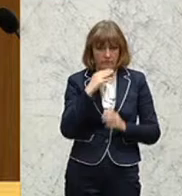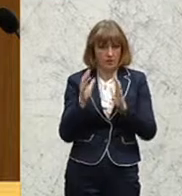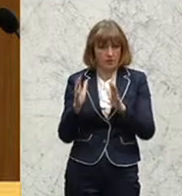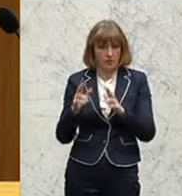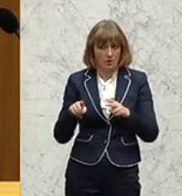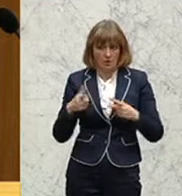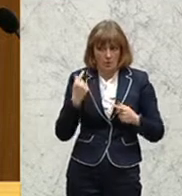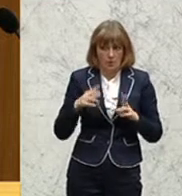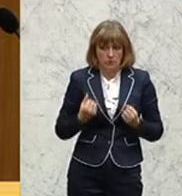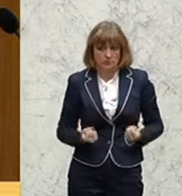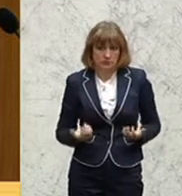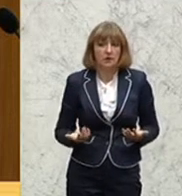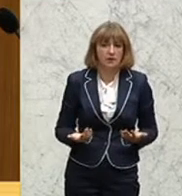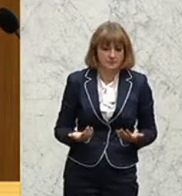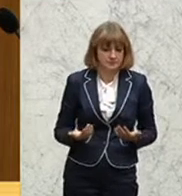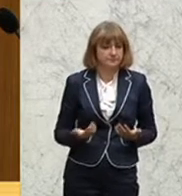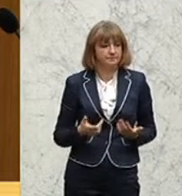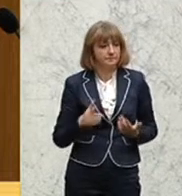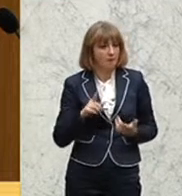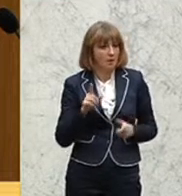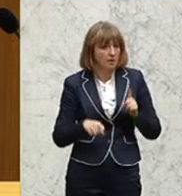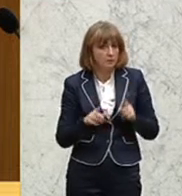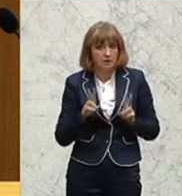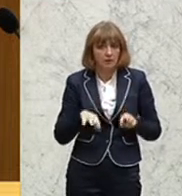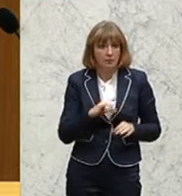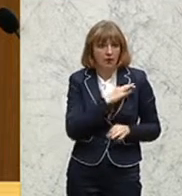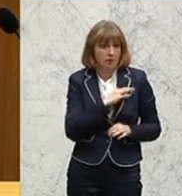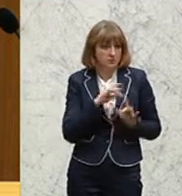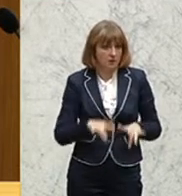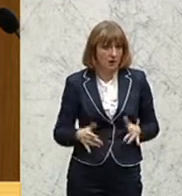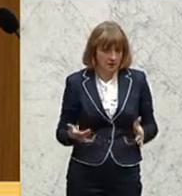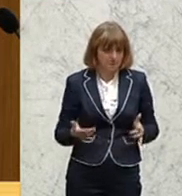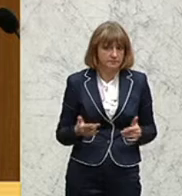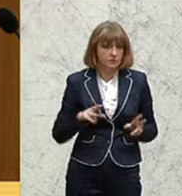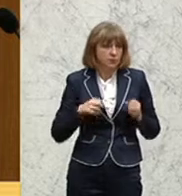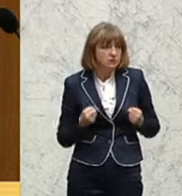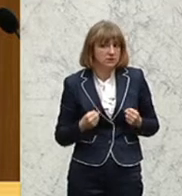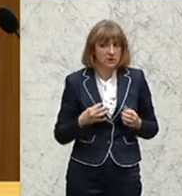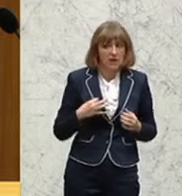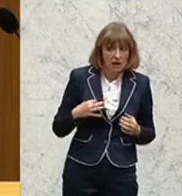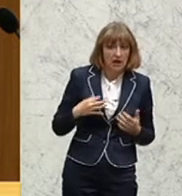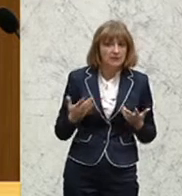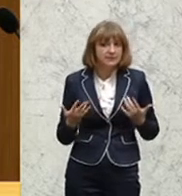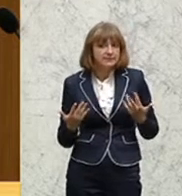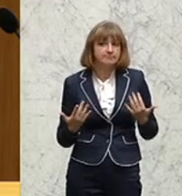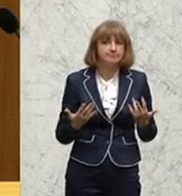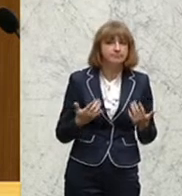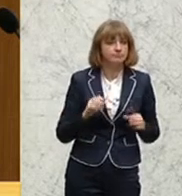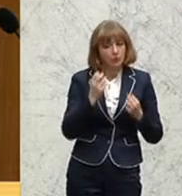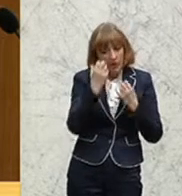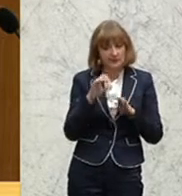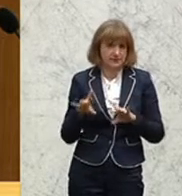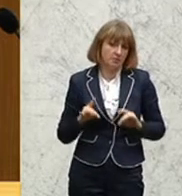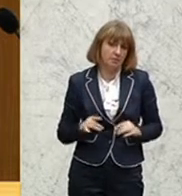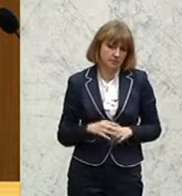sind verunsichert. Einige davon haben richtig Angst. Diese Verunsicherung, diese Ängste müssen sehr, sehr ernst